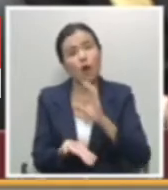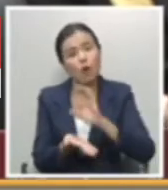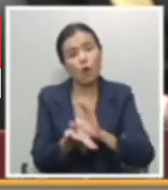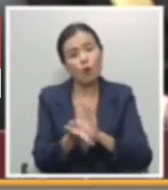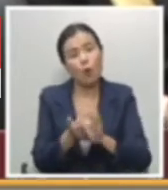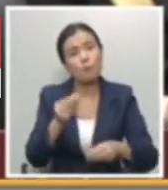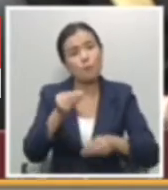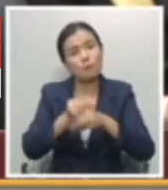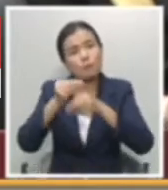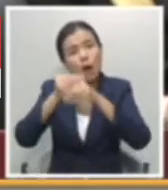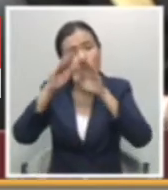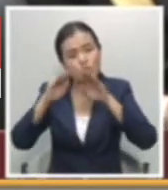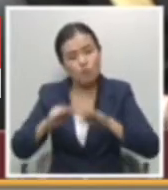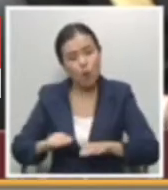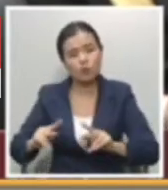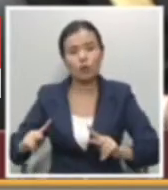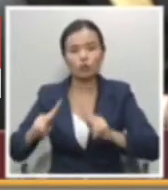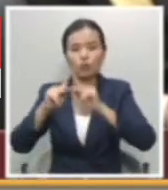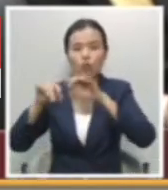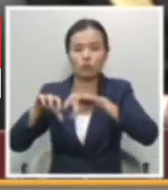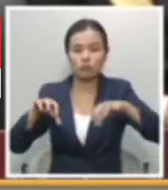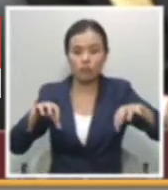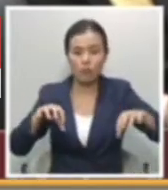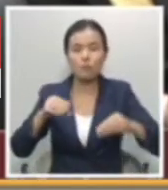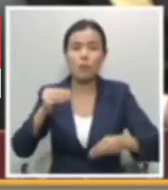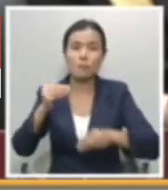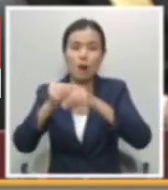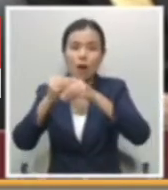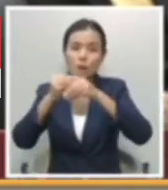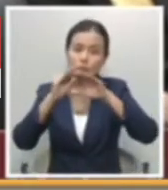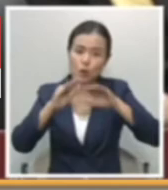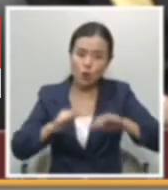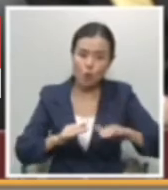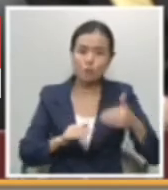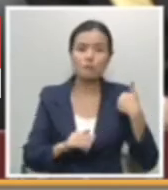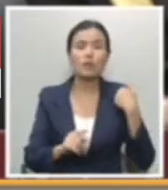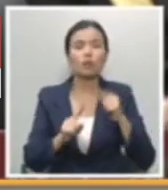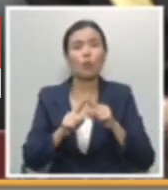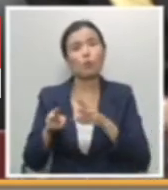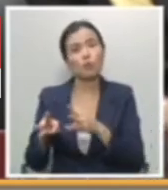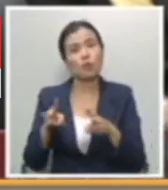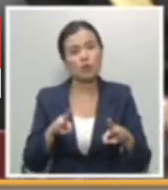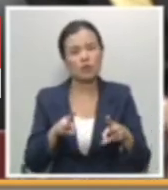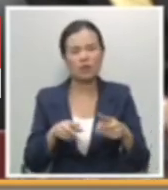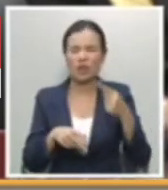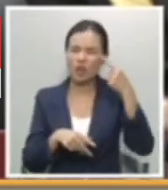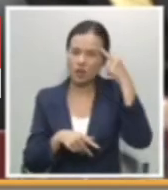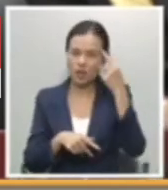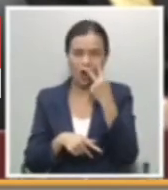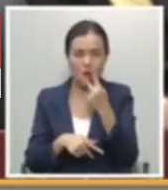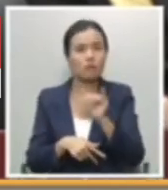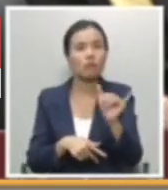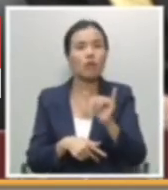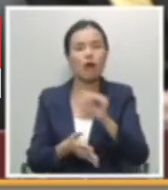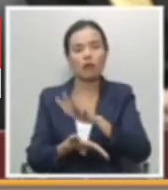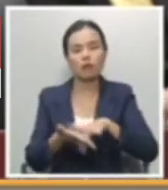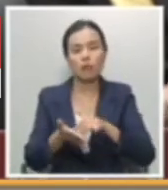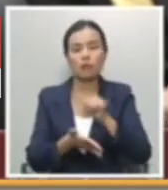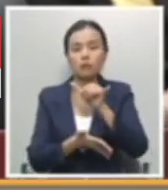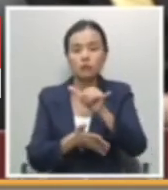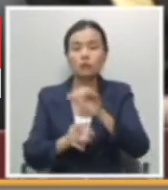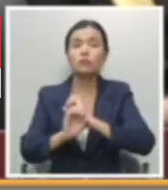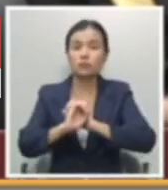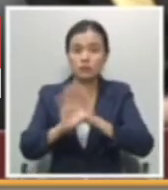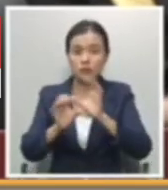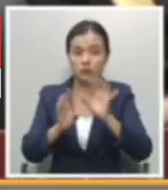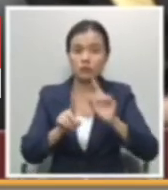พิ่มลดเป็นรายกระทรวงนะที่เห็นนะผมยังไม่เห็นแนวทางและยุทธศาสตร์ต่างๆที่ชัดเจน